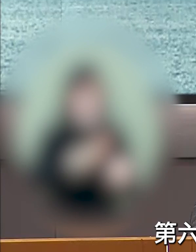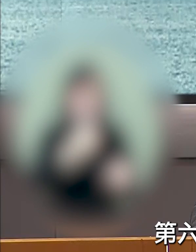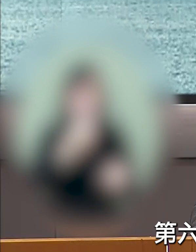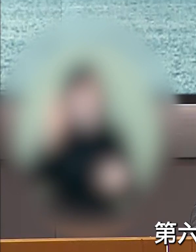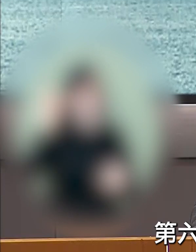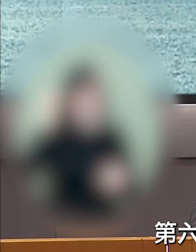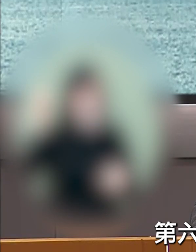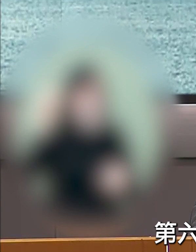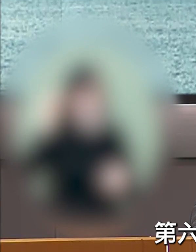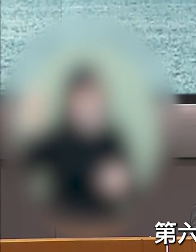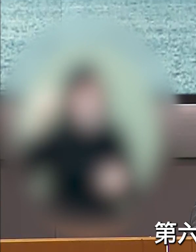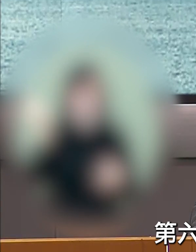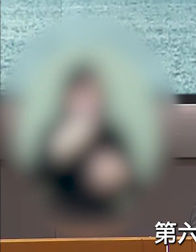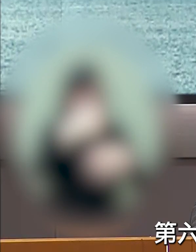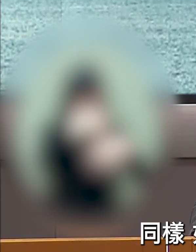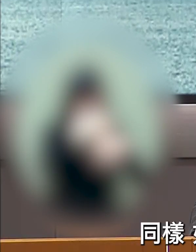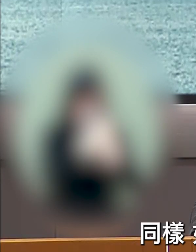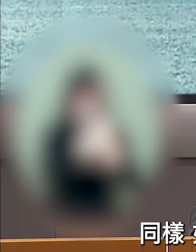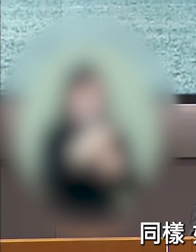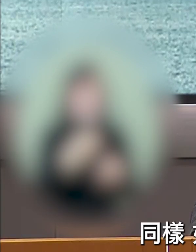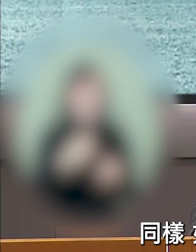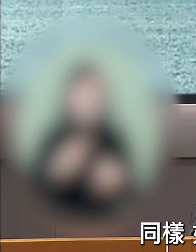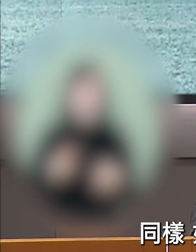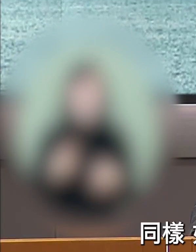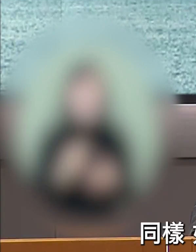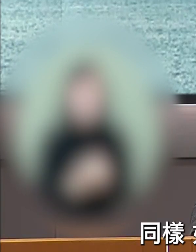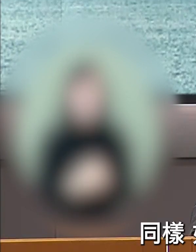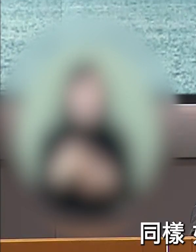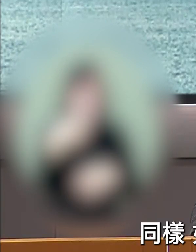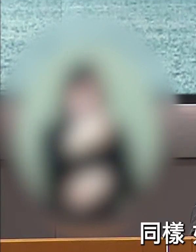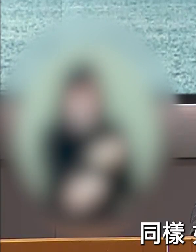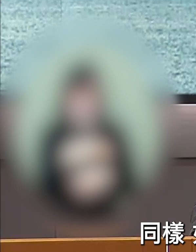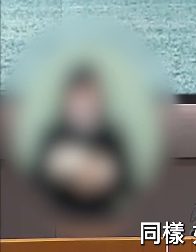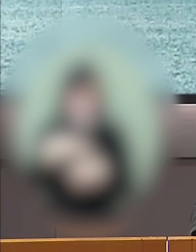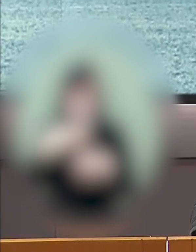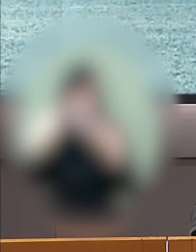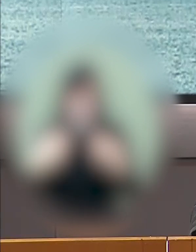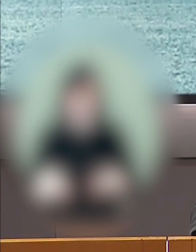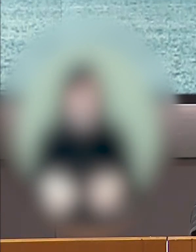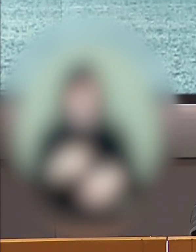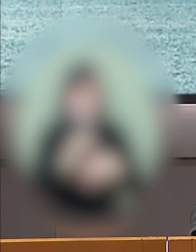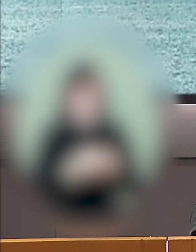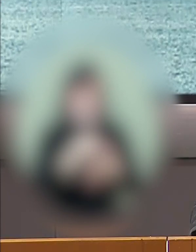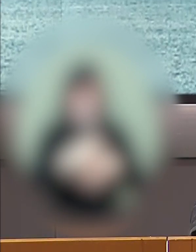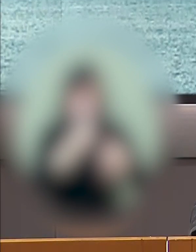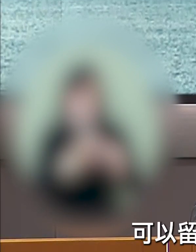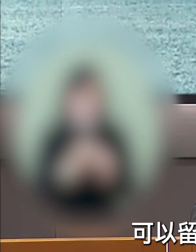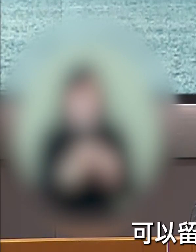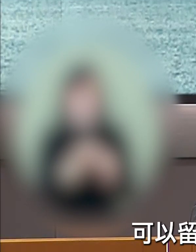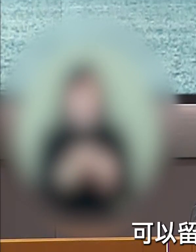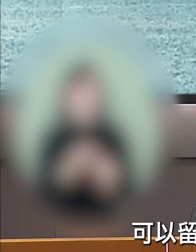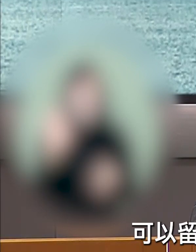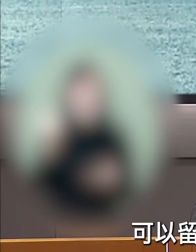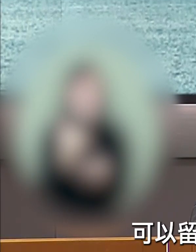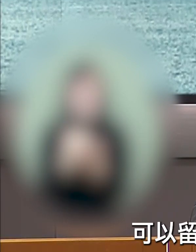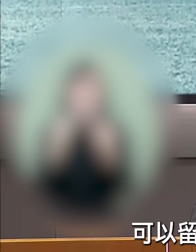第7日進行一個快速檢測。同樣，如果是已經接種兩劑新冠疫苗的密切接觸者，他可以